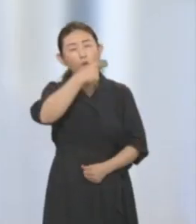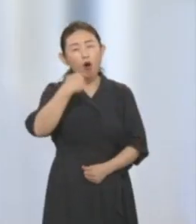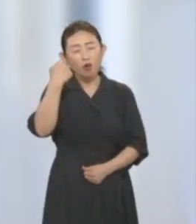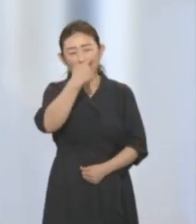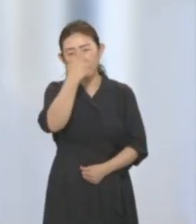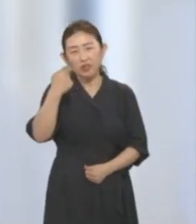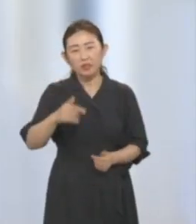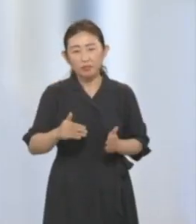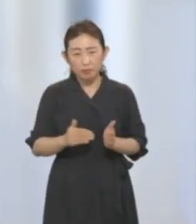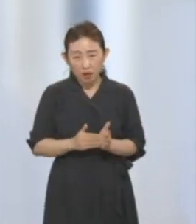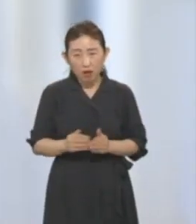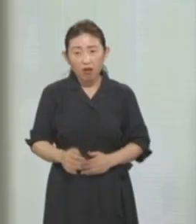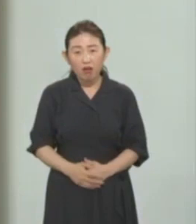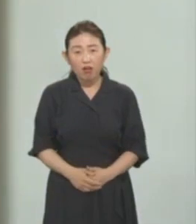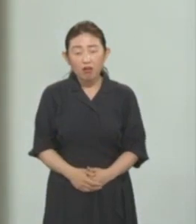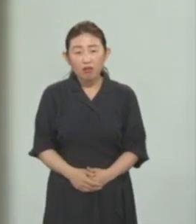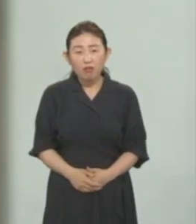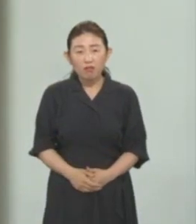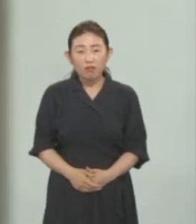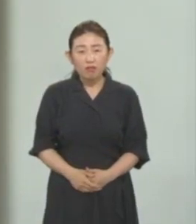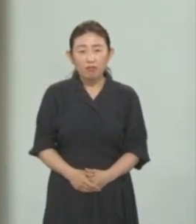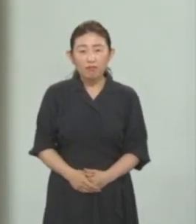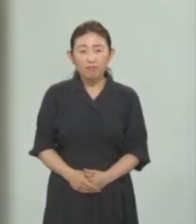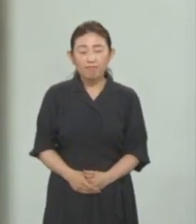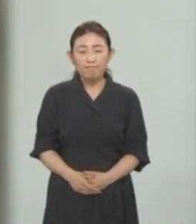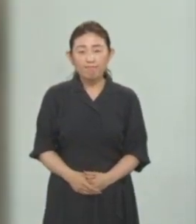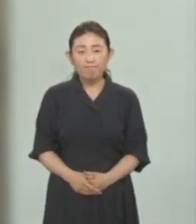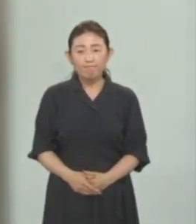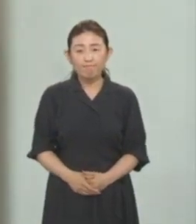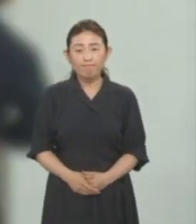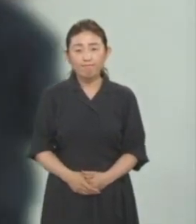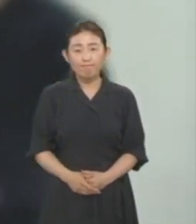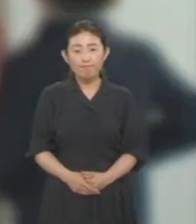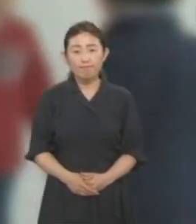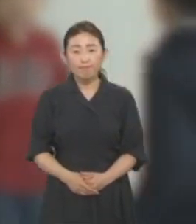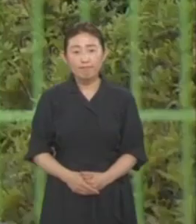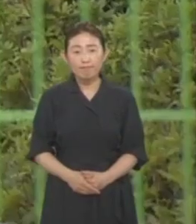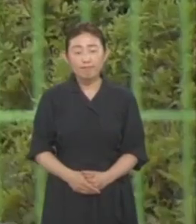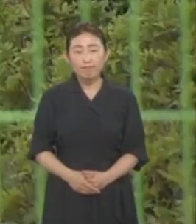장면을 확인하고 가해 학생이 누구인지 특정하고 있습니다